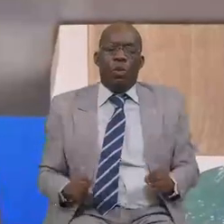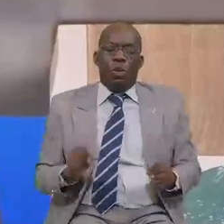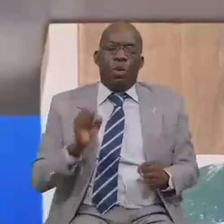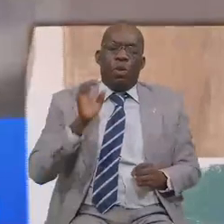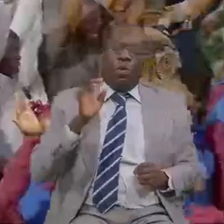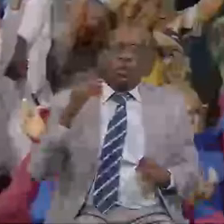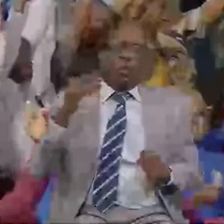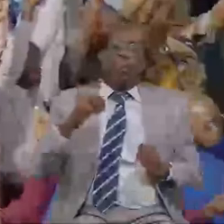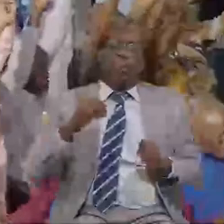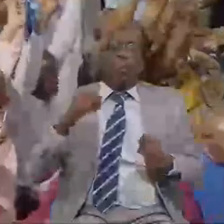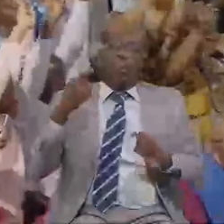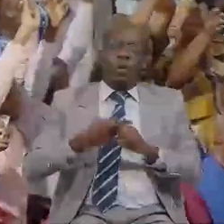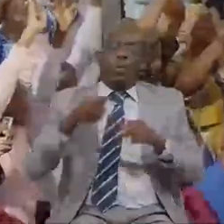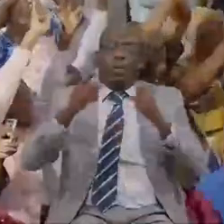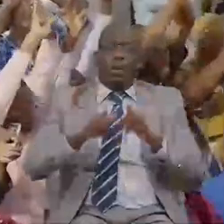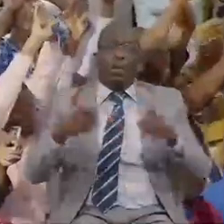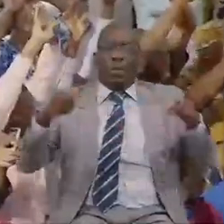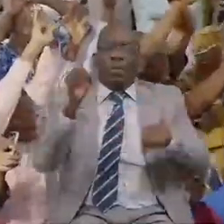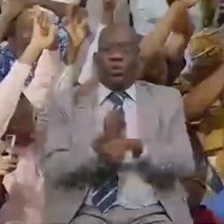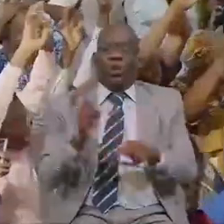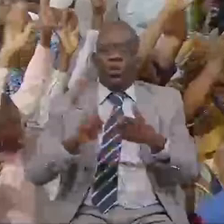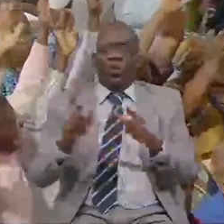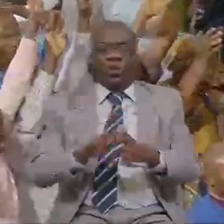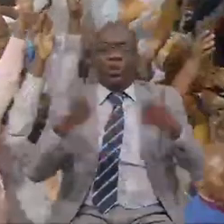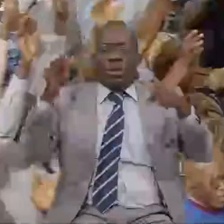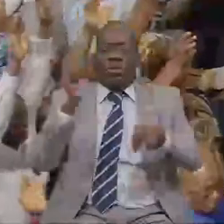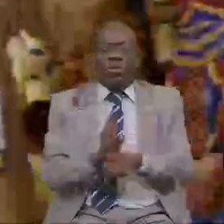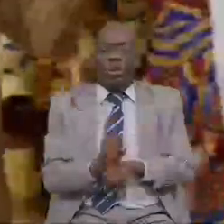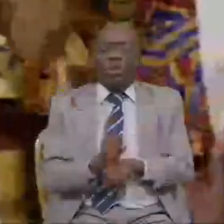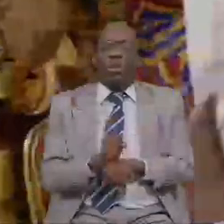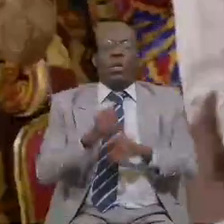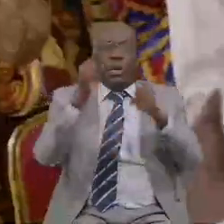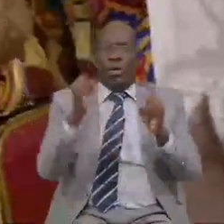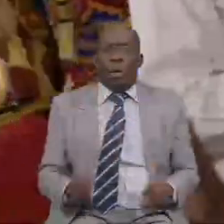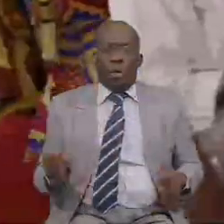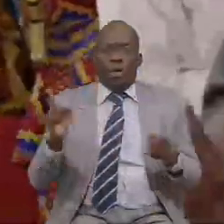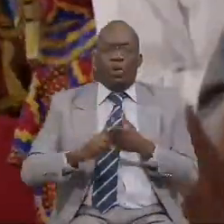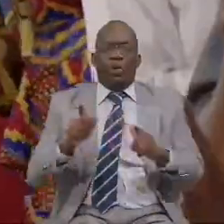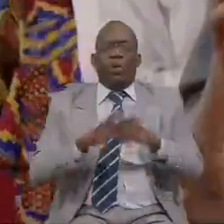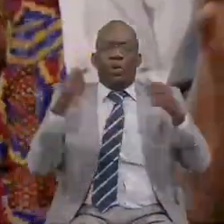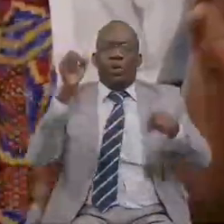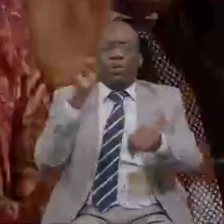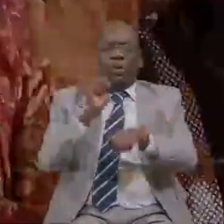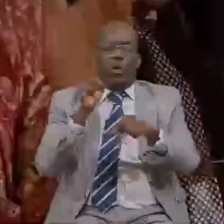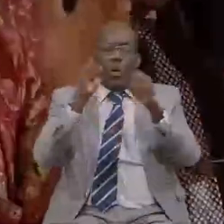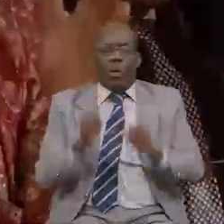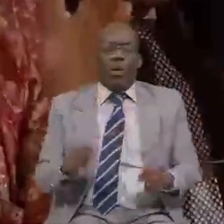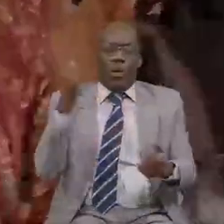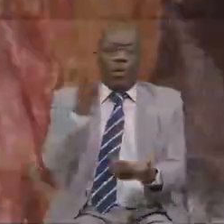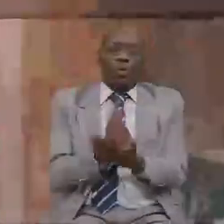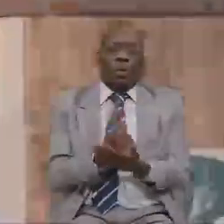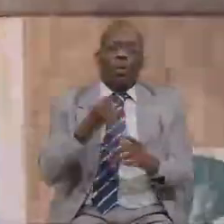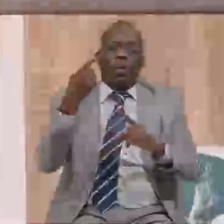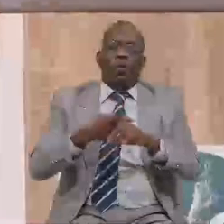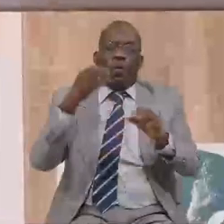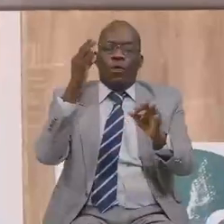d'exploit en exploit, de puissance en puissance, de foi en foi, de